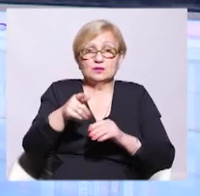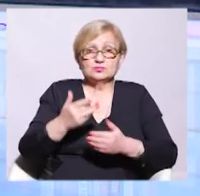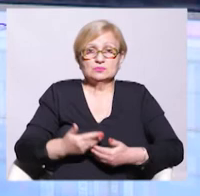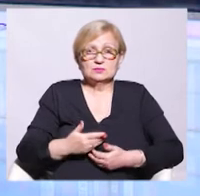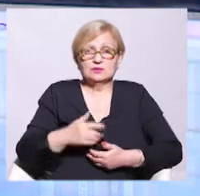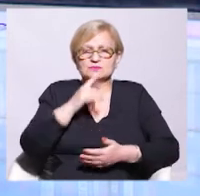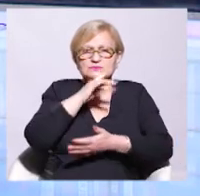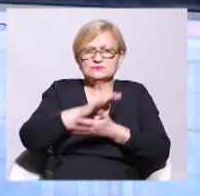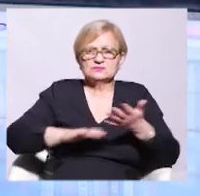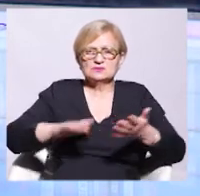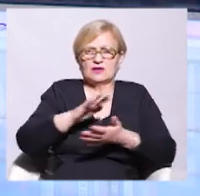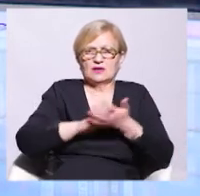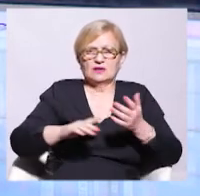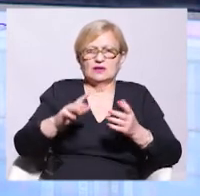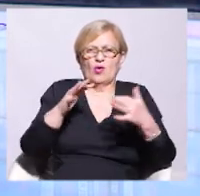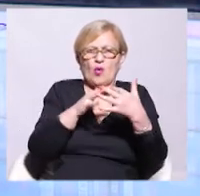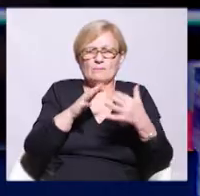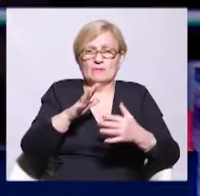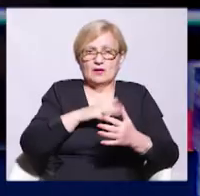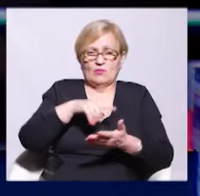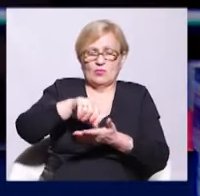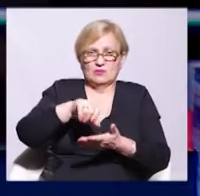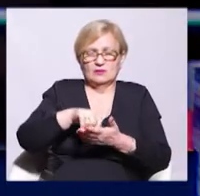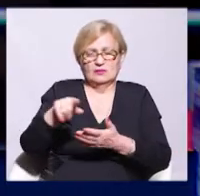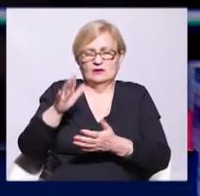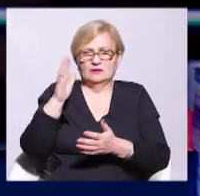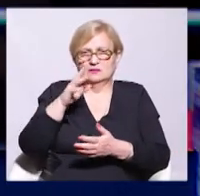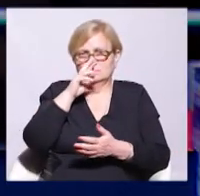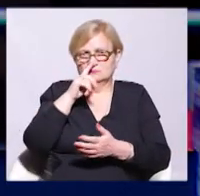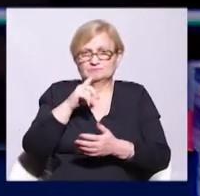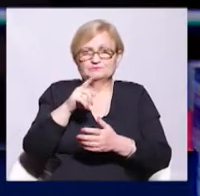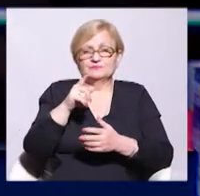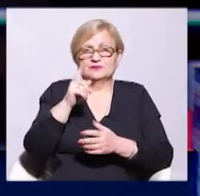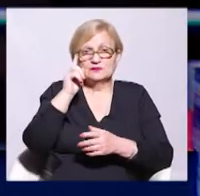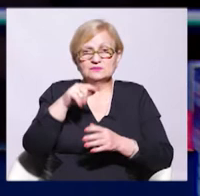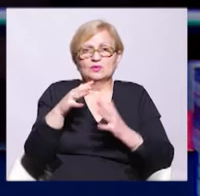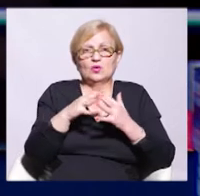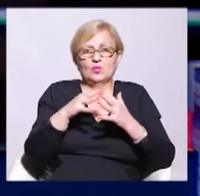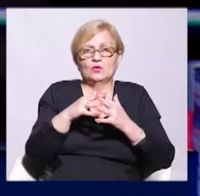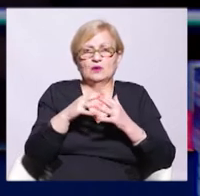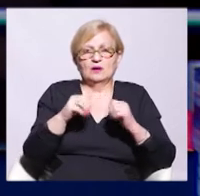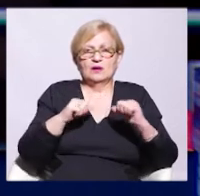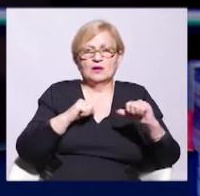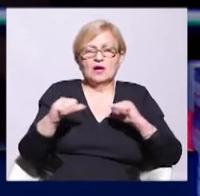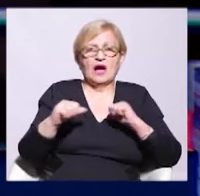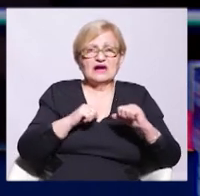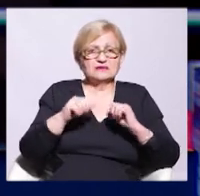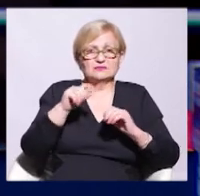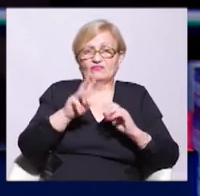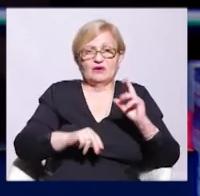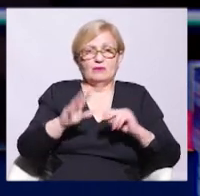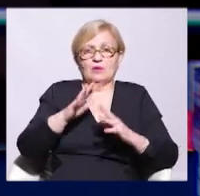zhovreba sisxlis zghras ukavshirdeba. Chven vitsit rom omshi daghrili sisxli tsodvat ar